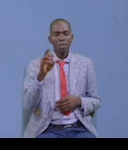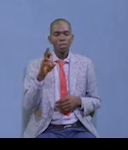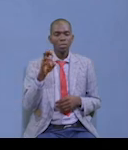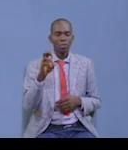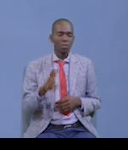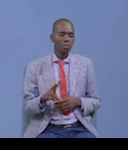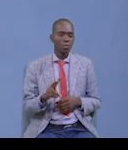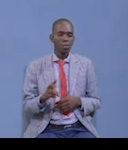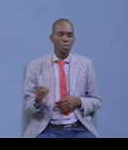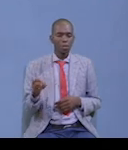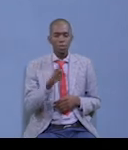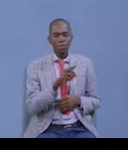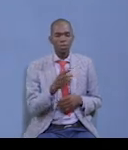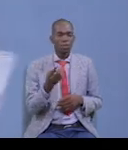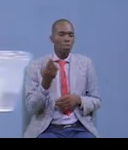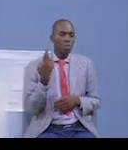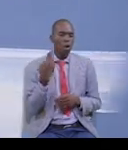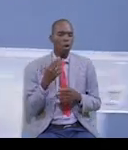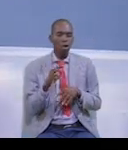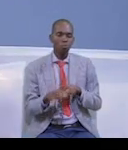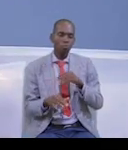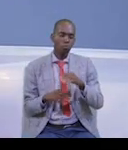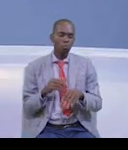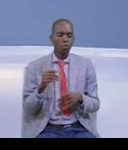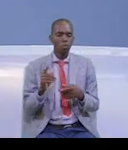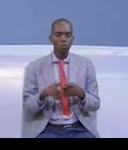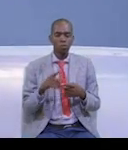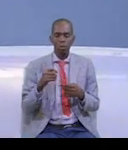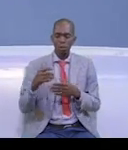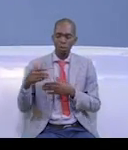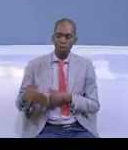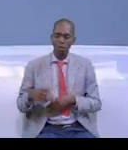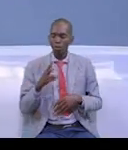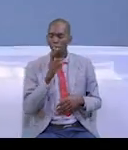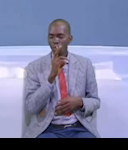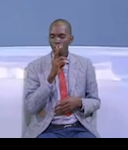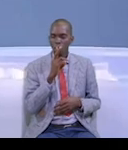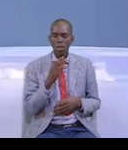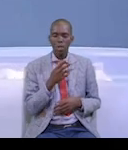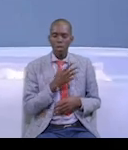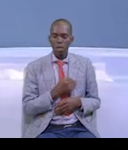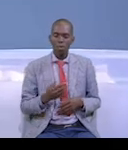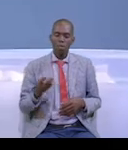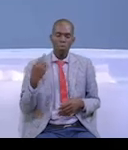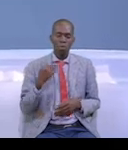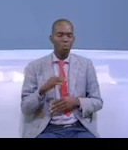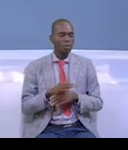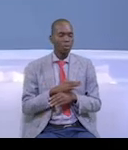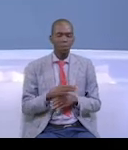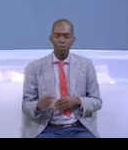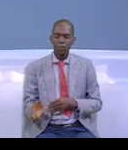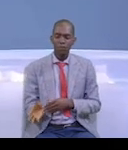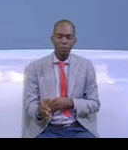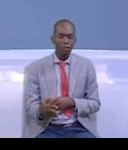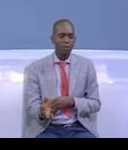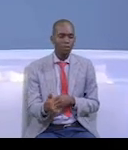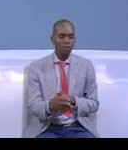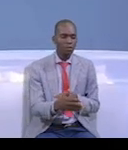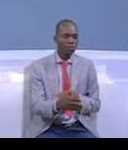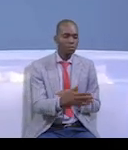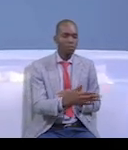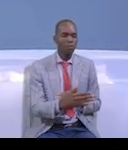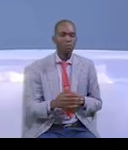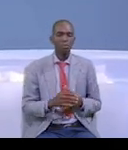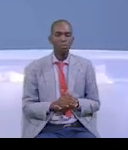the river side. వారు నది ప్రక్కకు వచ్చారు. Fishing and fishing and fishing. వారు చేపలు పడుతున్నారు పడుతున్నారు